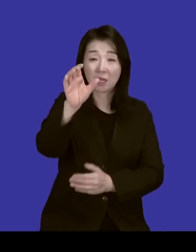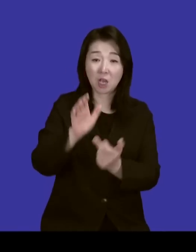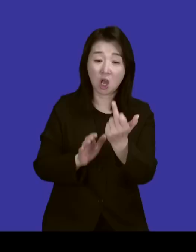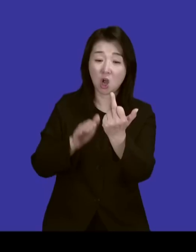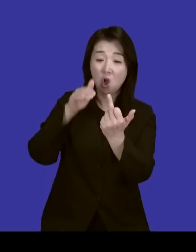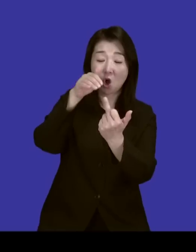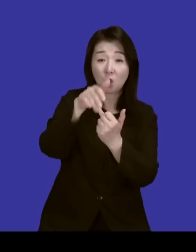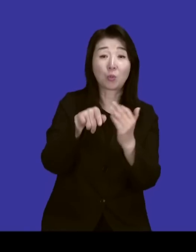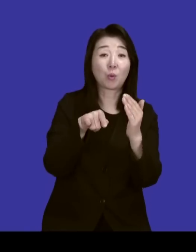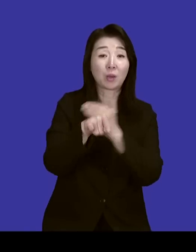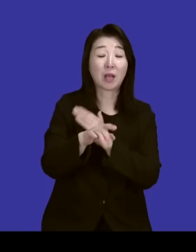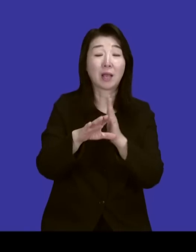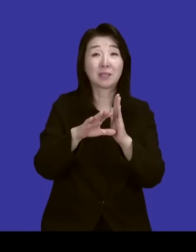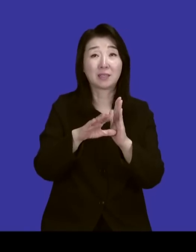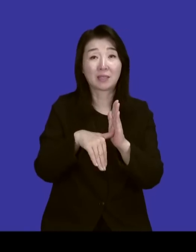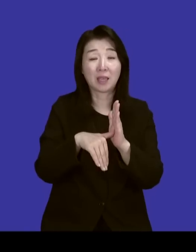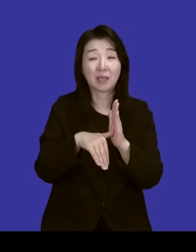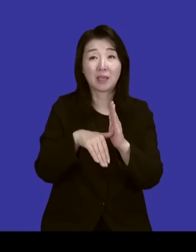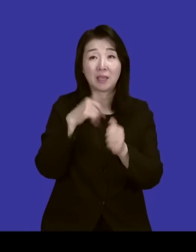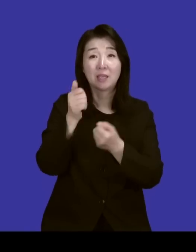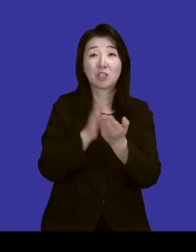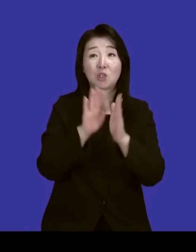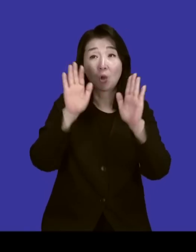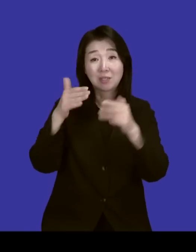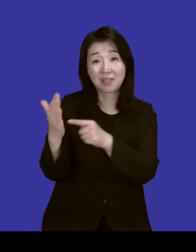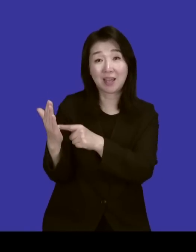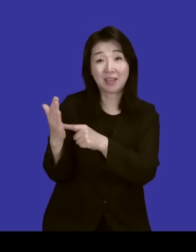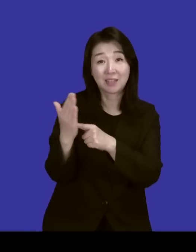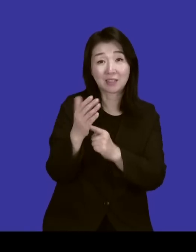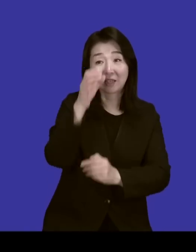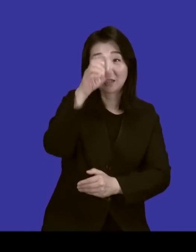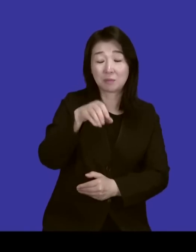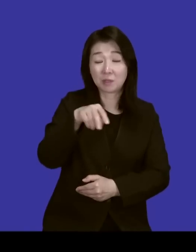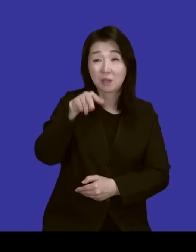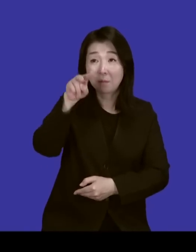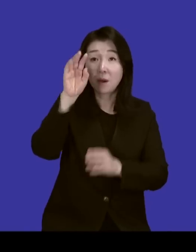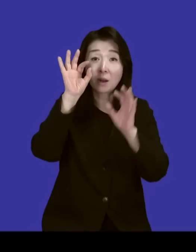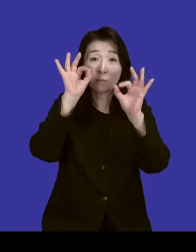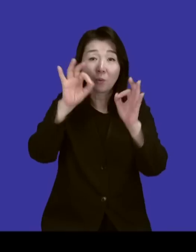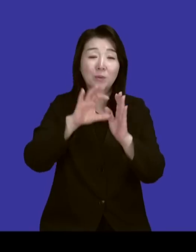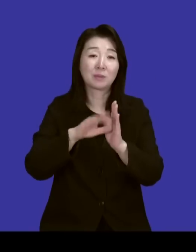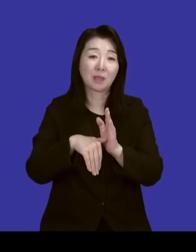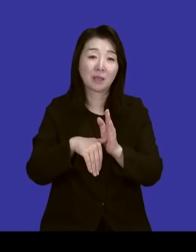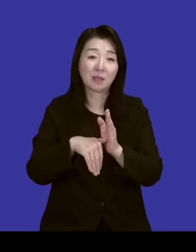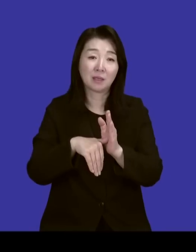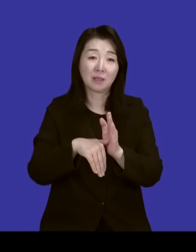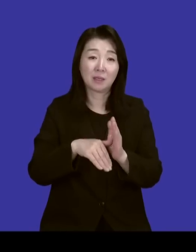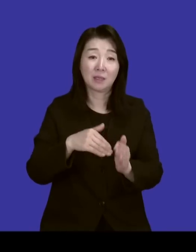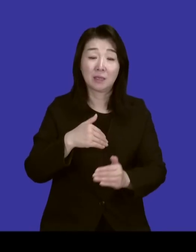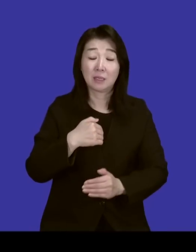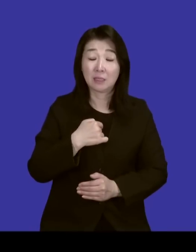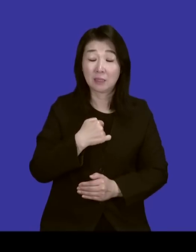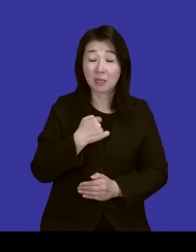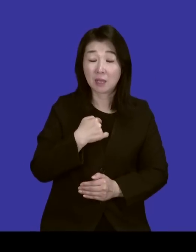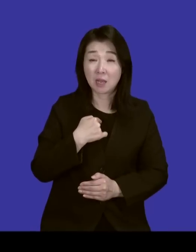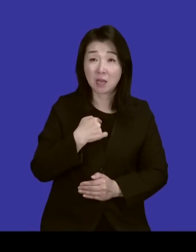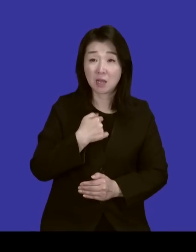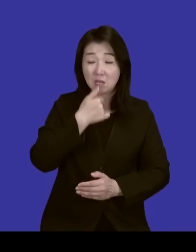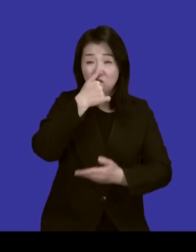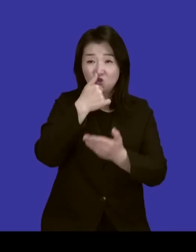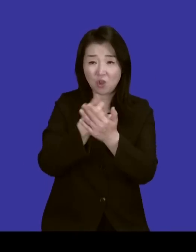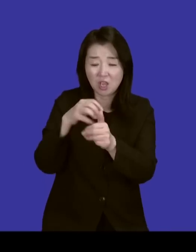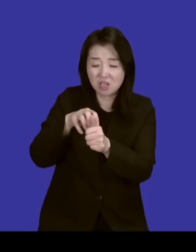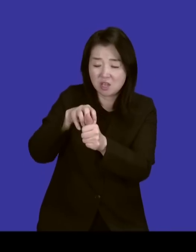때 세 천사가 등장하고 예. 십자가를 바라보는 순간 자기가 메고 왔던 죄의